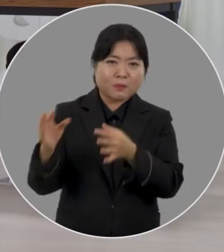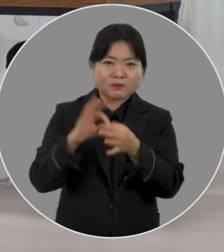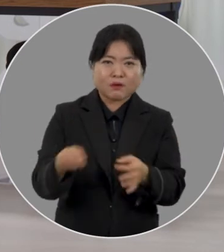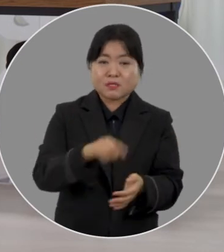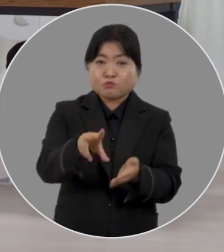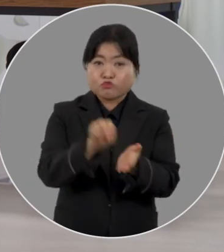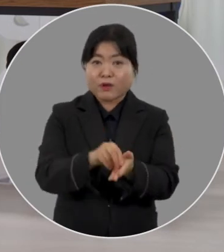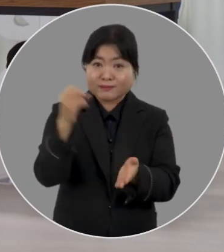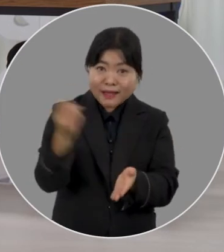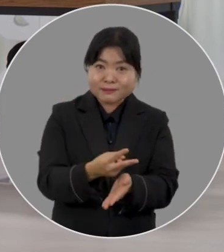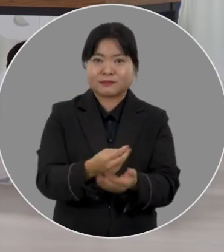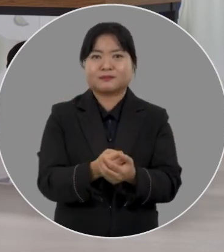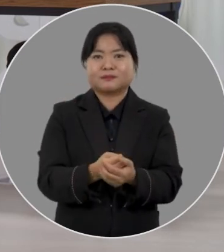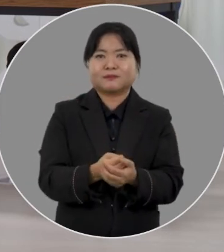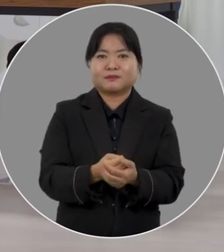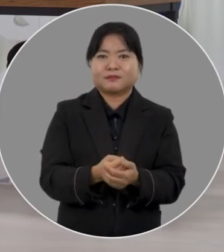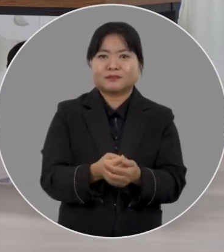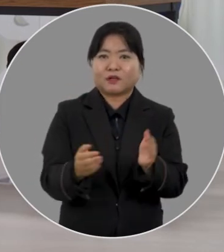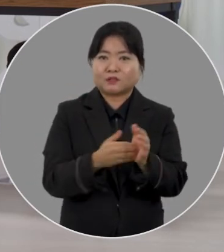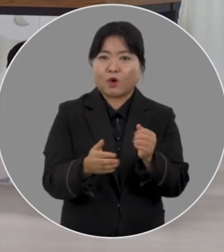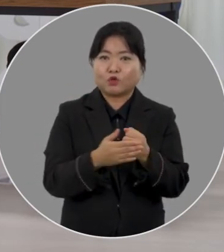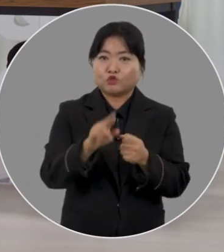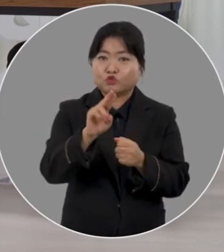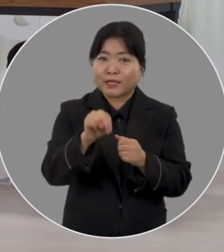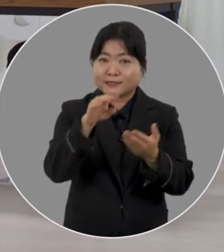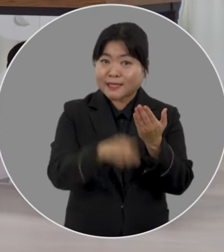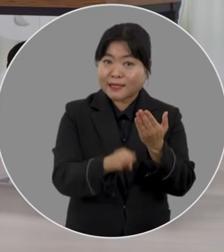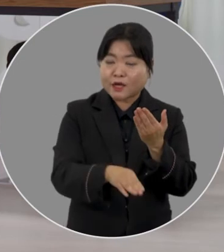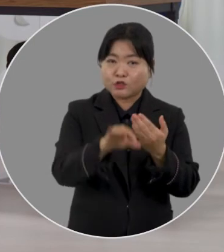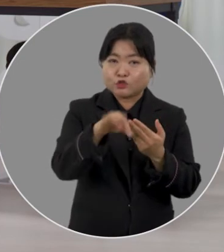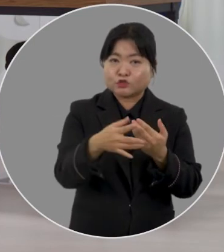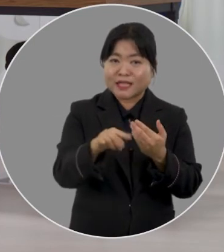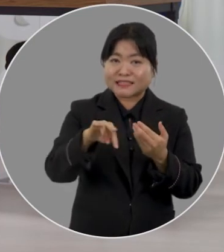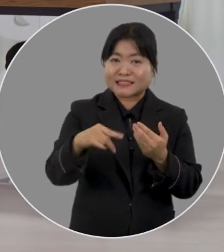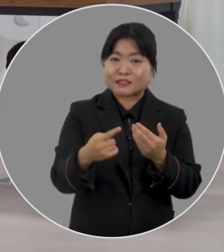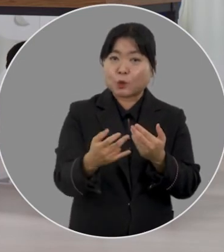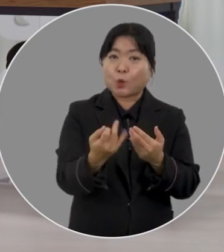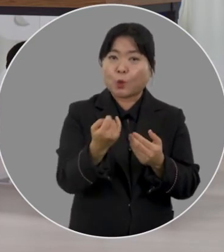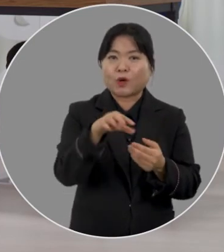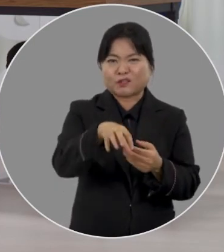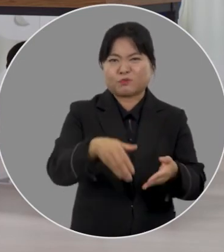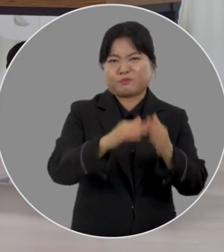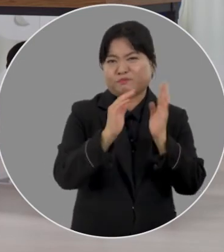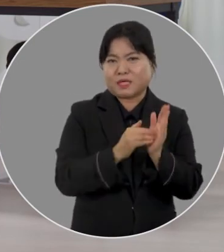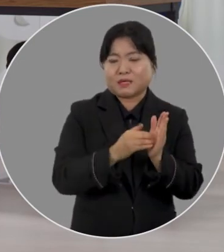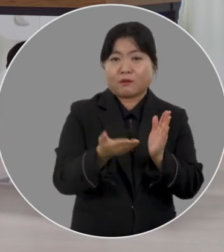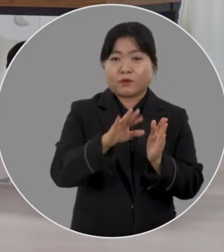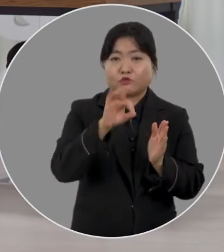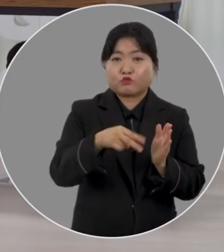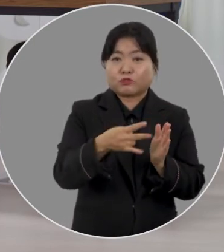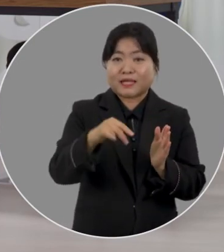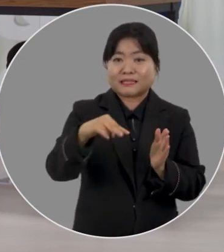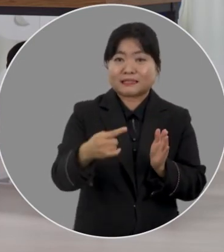문제에 다시 돌아간 겁니다. 그래서 유엔 산하에 이제 유네스코라고 하는 기구를 만들게 돼요. 근데 그